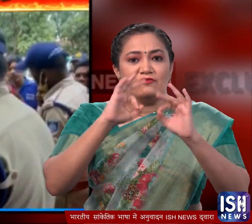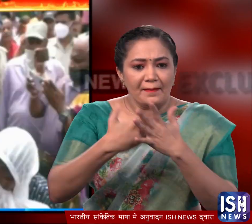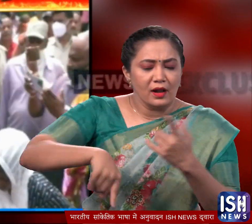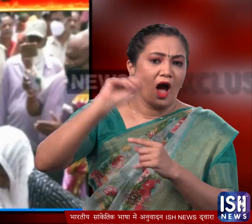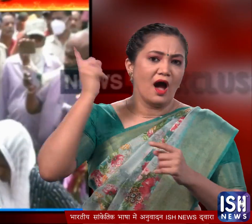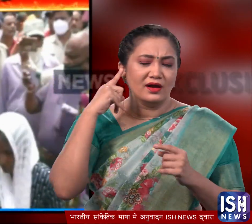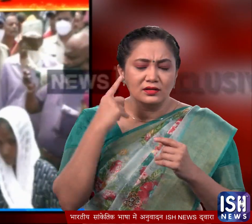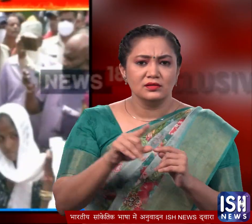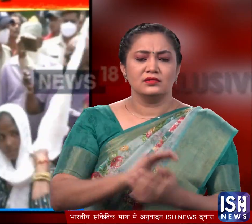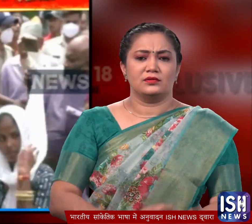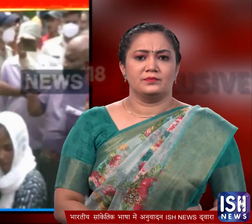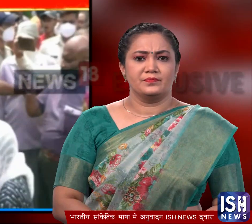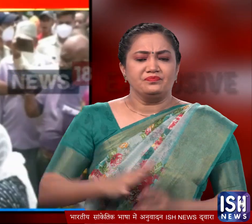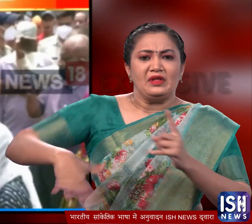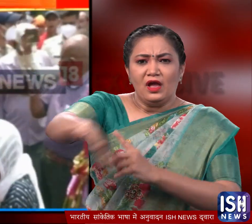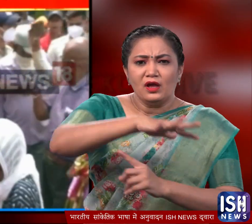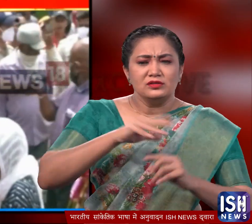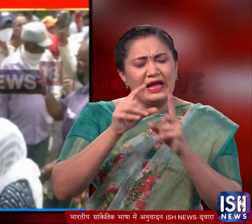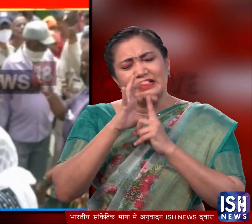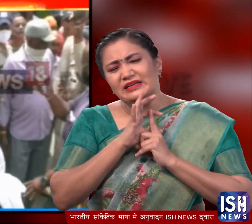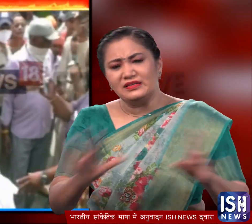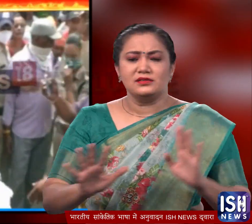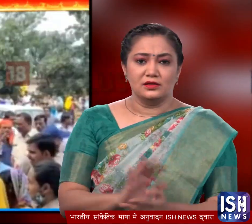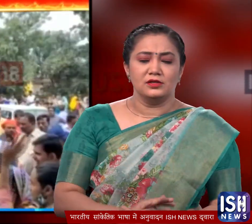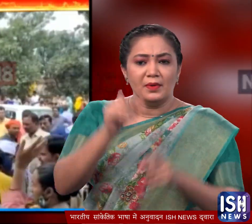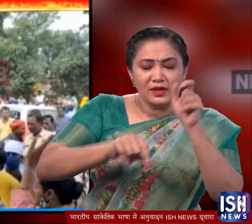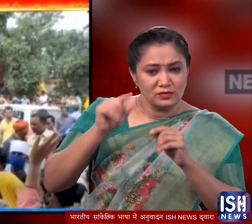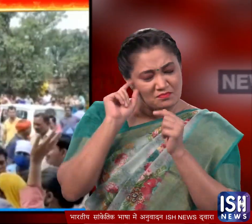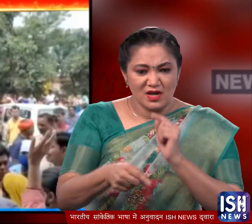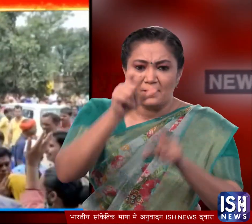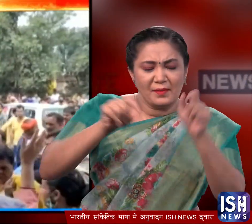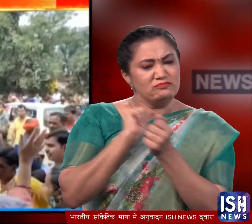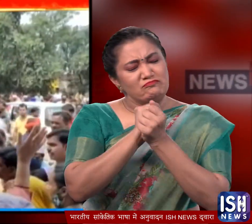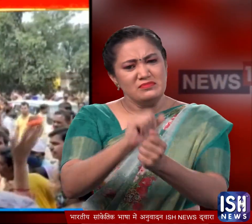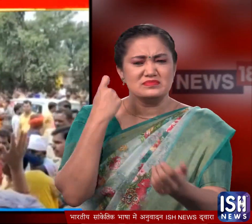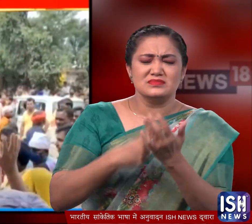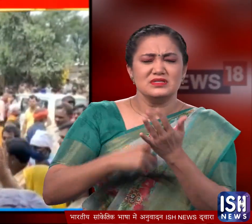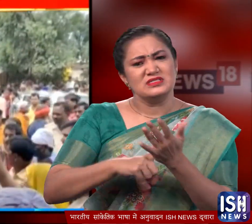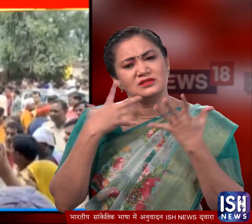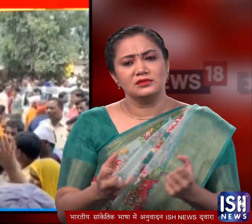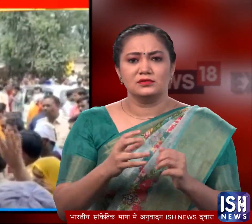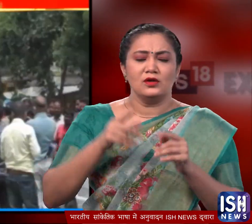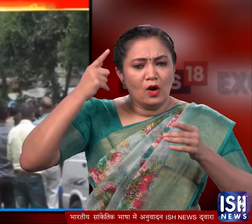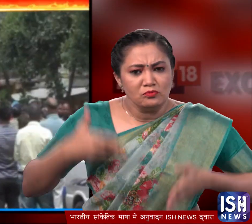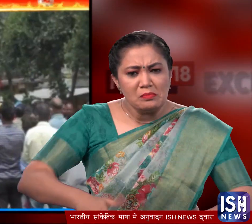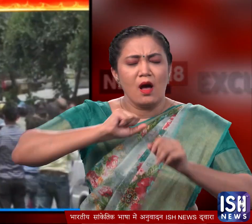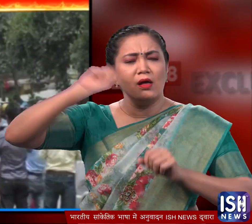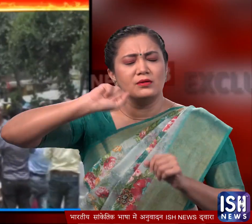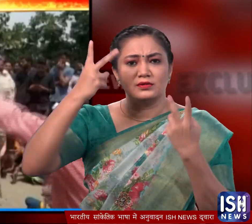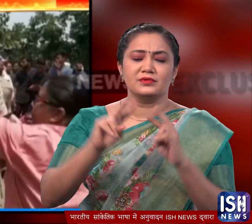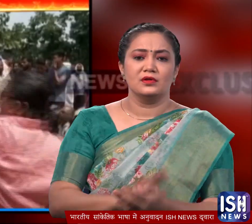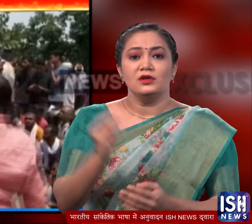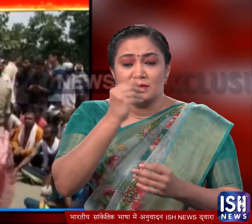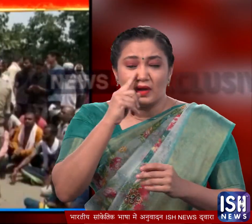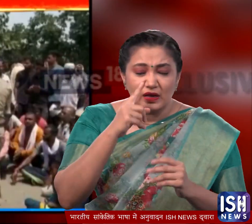लड़के के परिजनों को इस वारदात की खबर मिली तो इलाके में कोहराम मच गया। वो लोग आरोपियों की गिरफ्तारी की मांग करते हुए सड़क पर उतर आए और उसे जैम कर